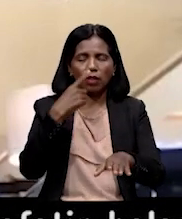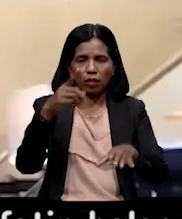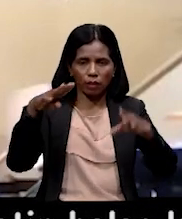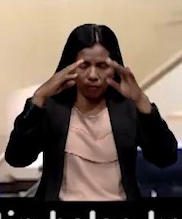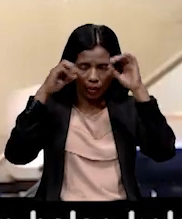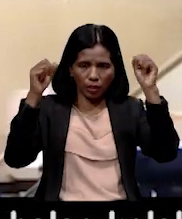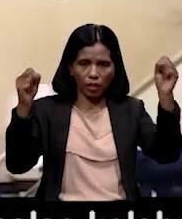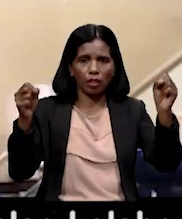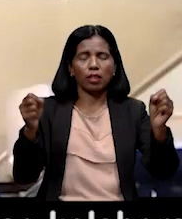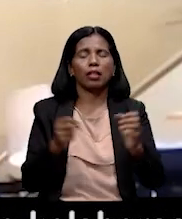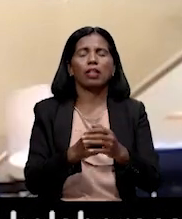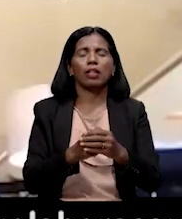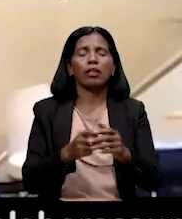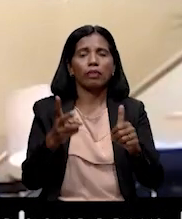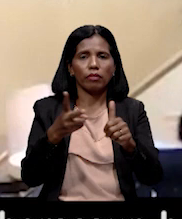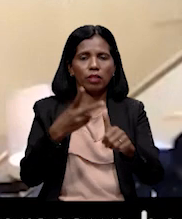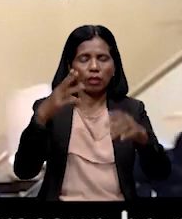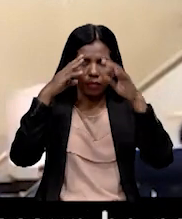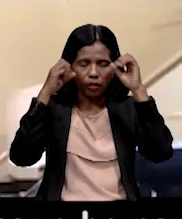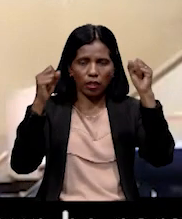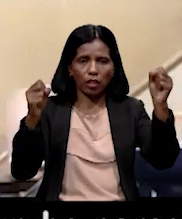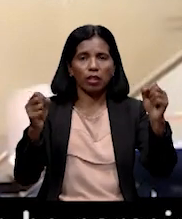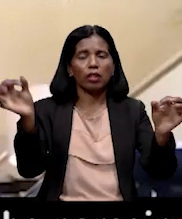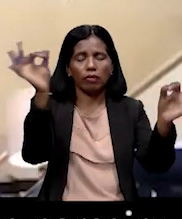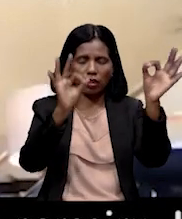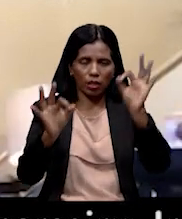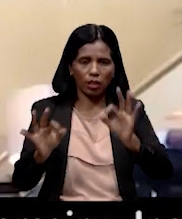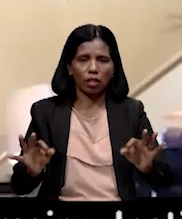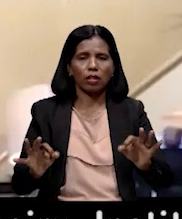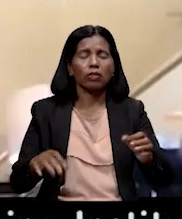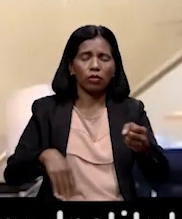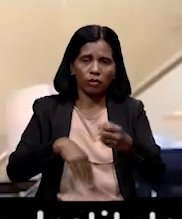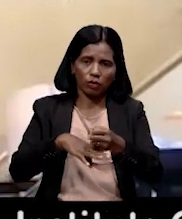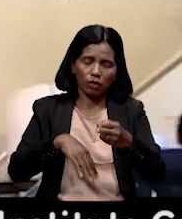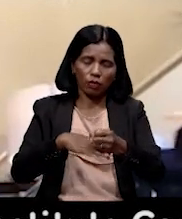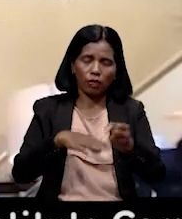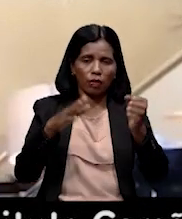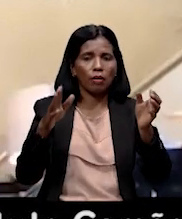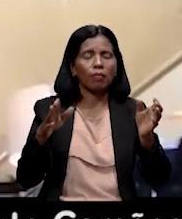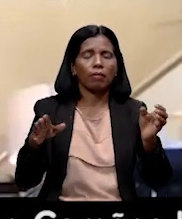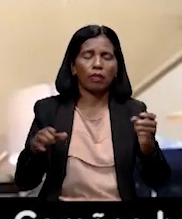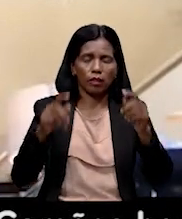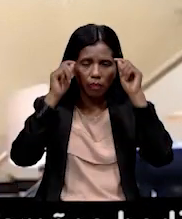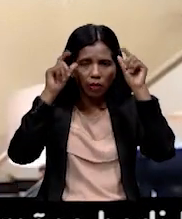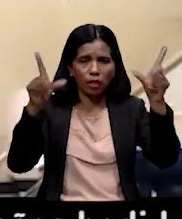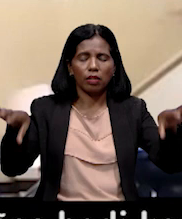vice presidente sira ho esecutivo non abbiamo associazione sira ten che amo tu servizio amo tu